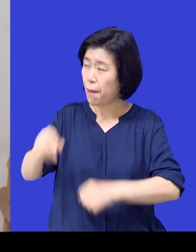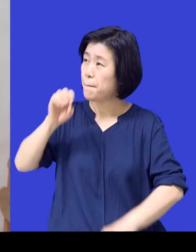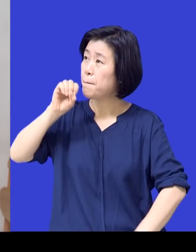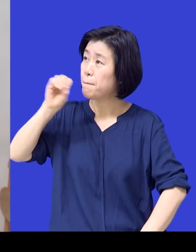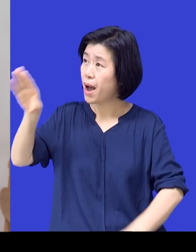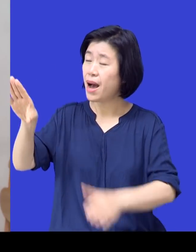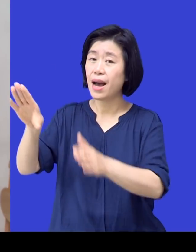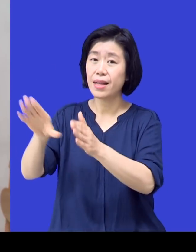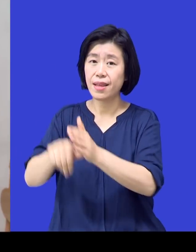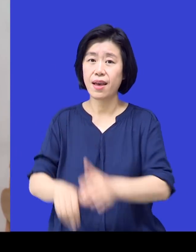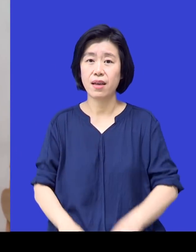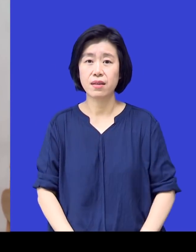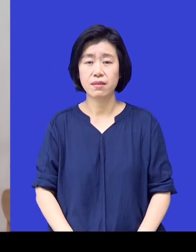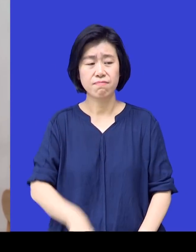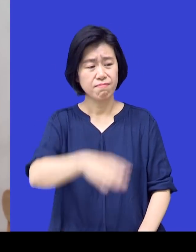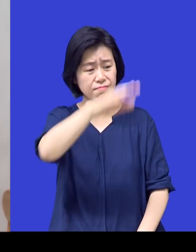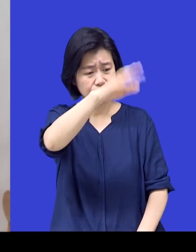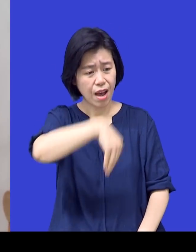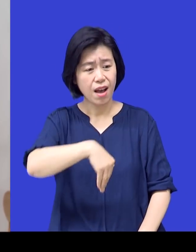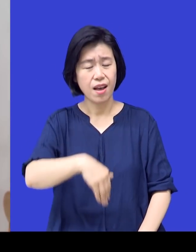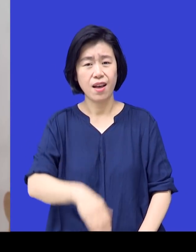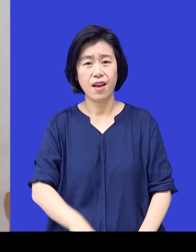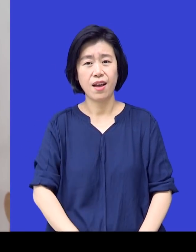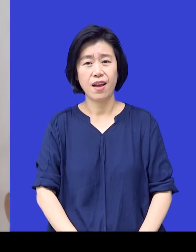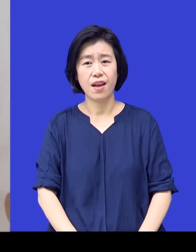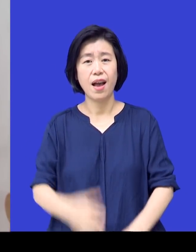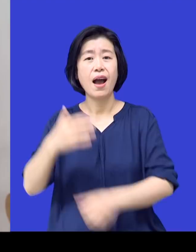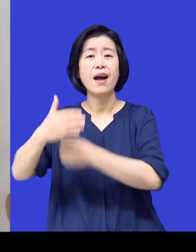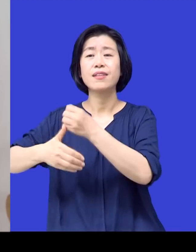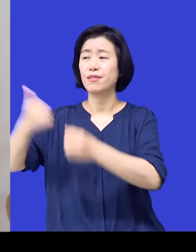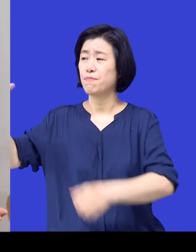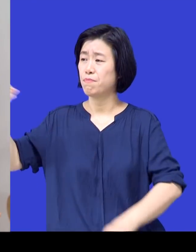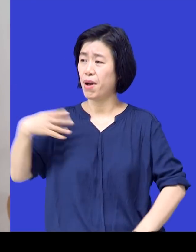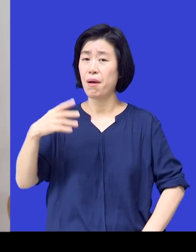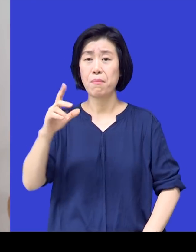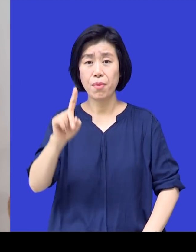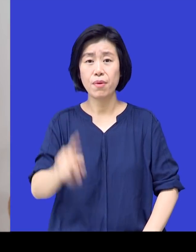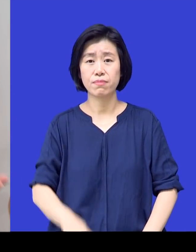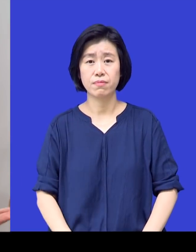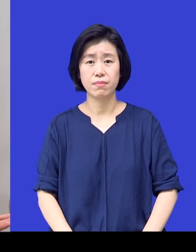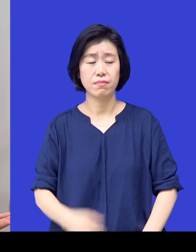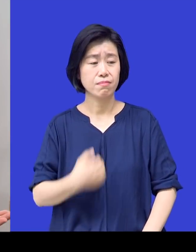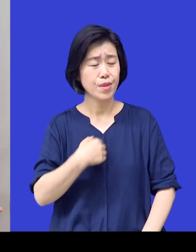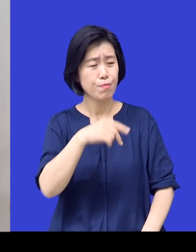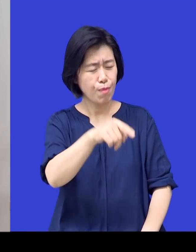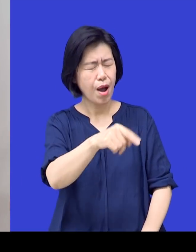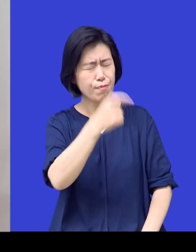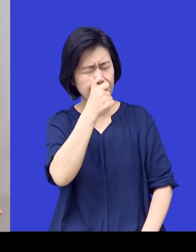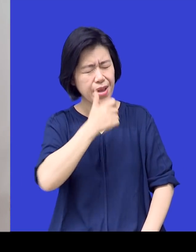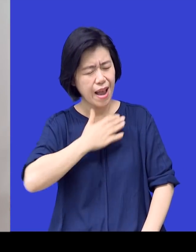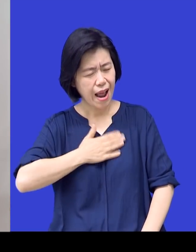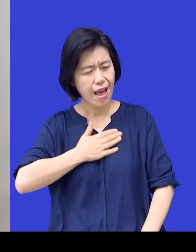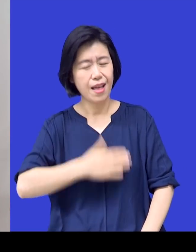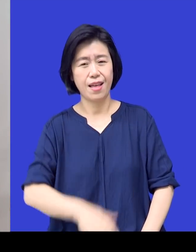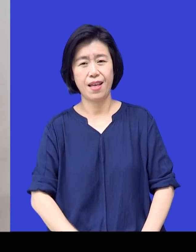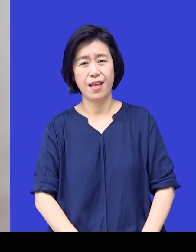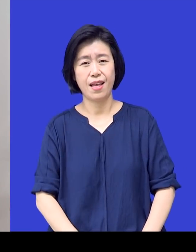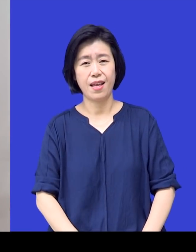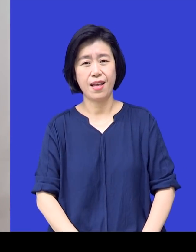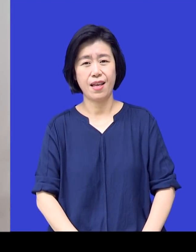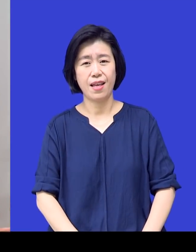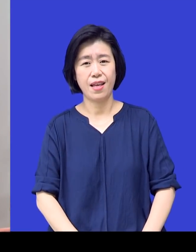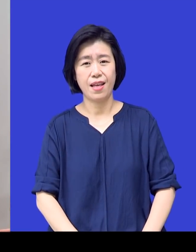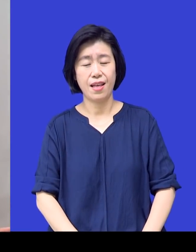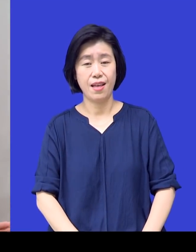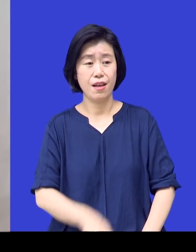모셔서 몰아넣으시더니 저한테 내가 정인아 너를 너무 잘 이해하고 너무 두렵고 싫다는 거 안다.